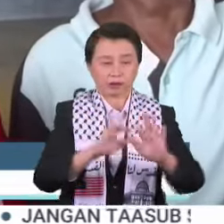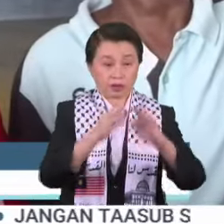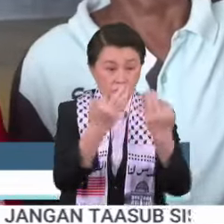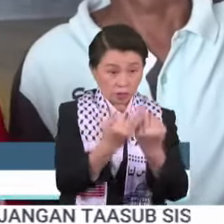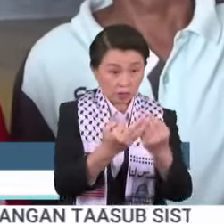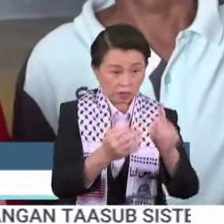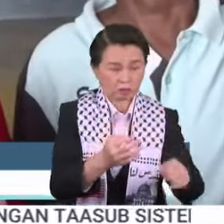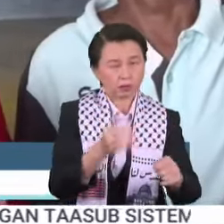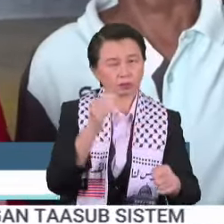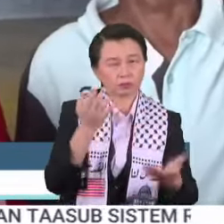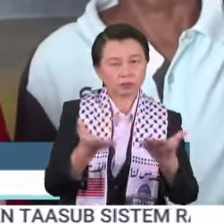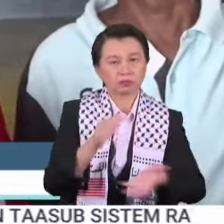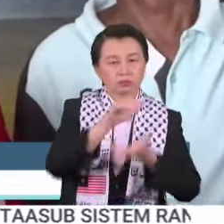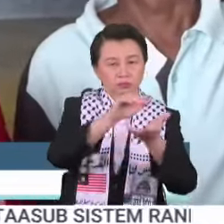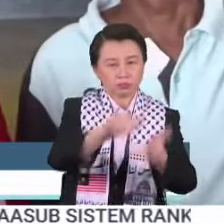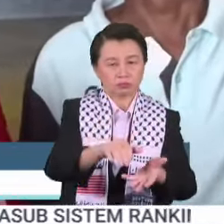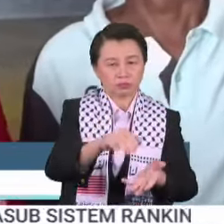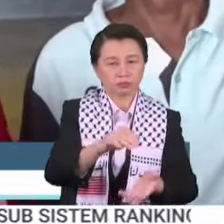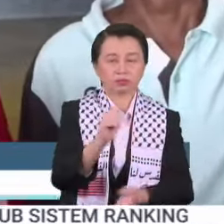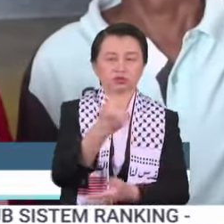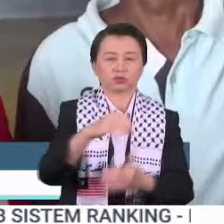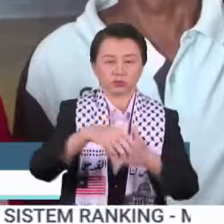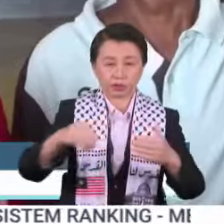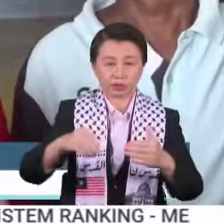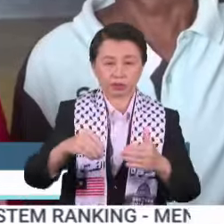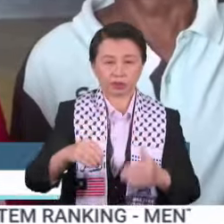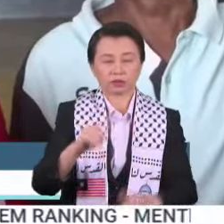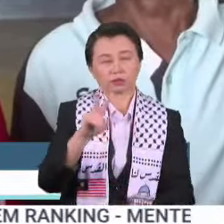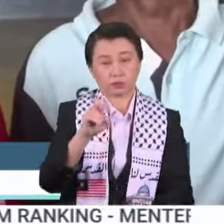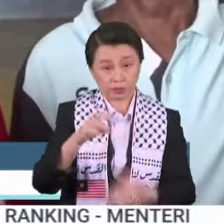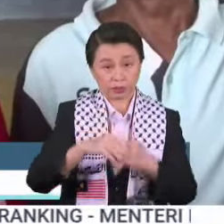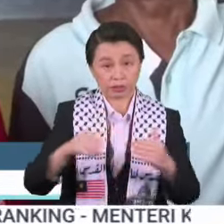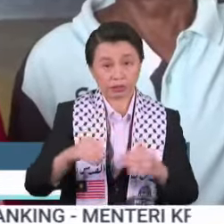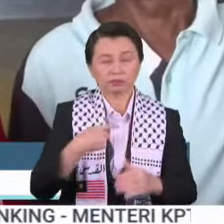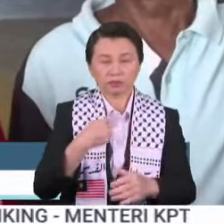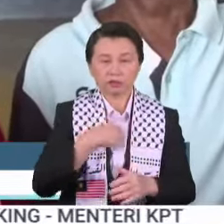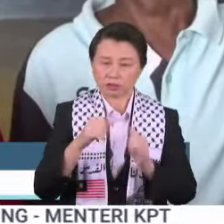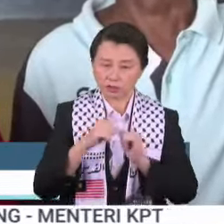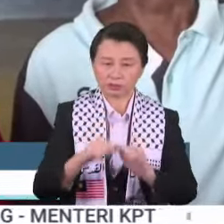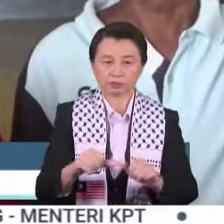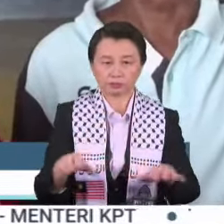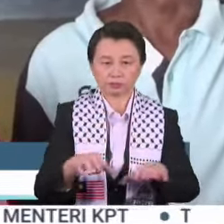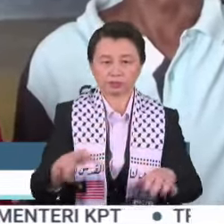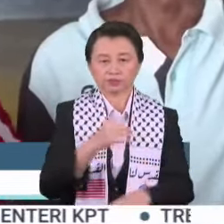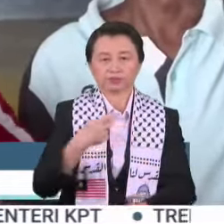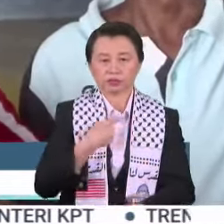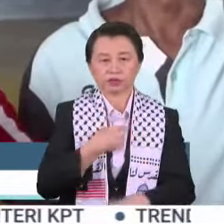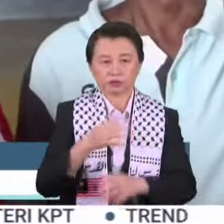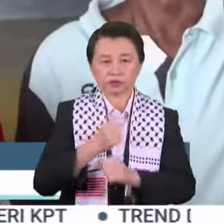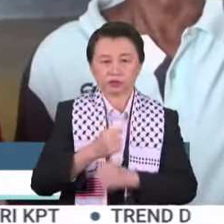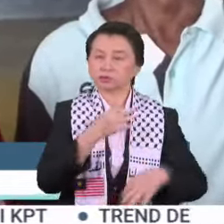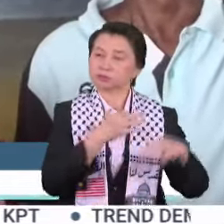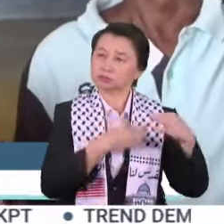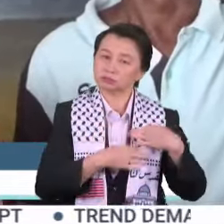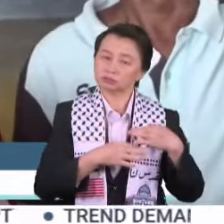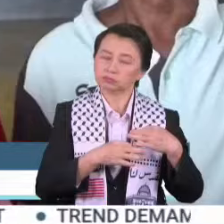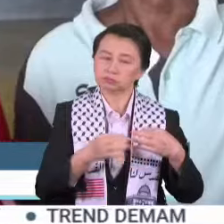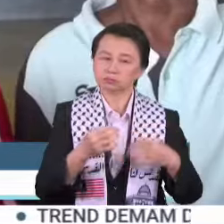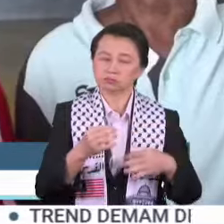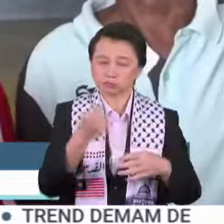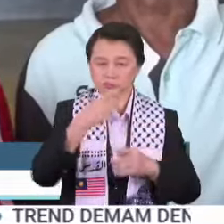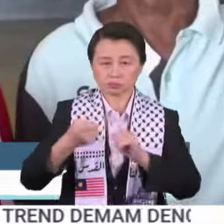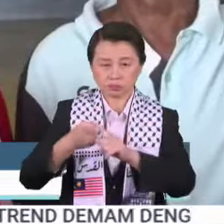dia kena menyumbang kepada keluarga dia RM10 lah, RM20, dan kita tolong RM10. Dan kita dapat peruntukan ini